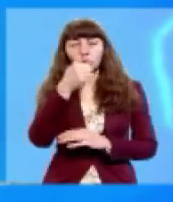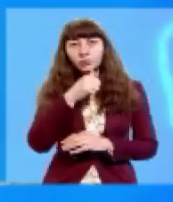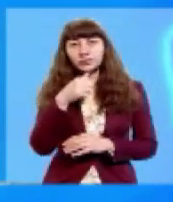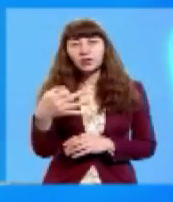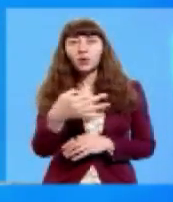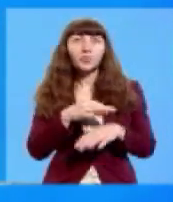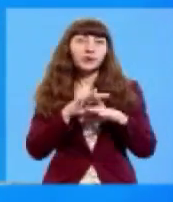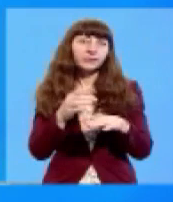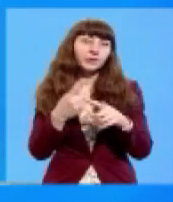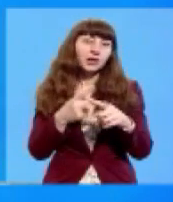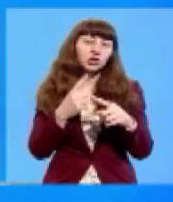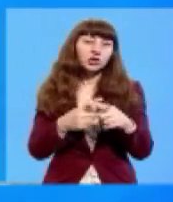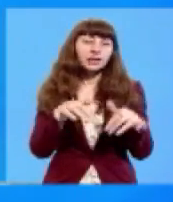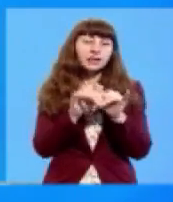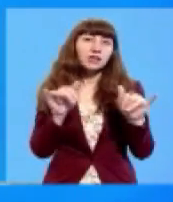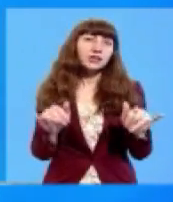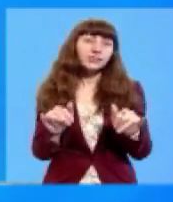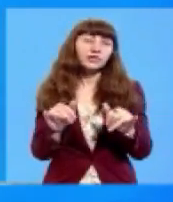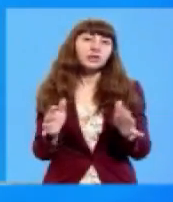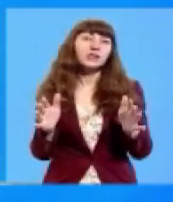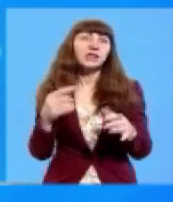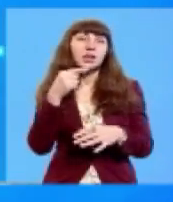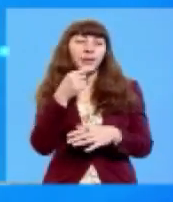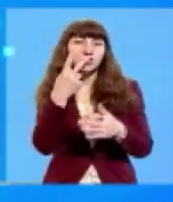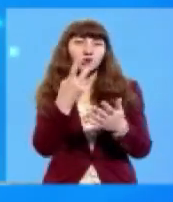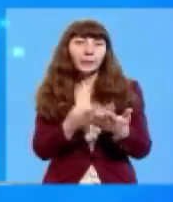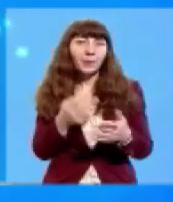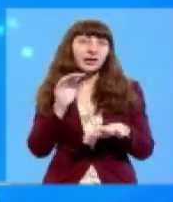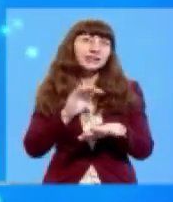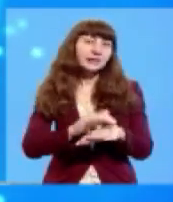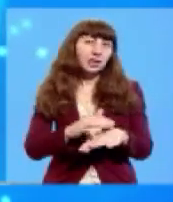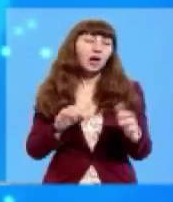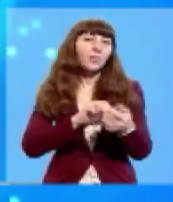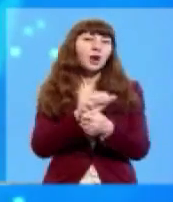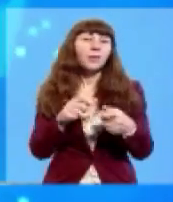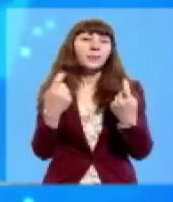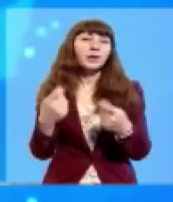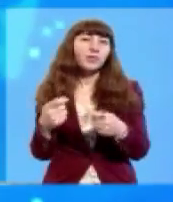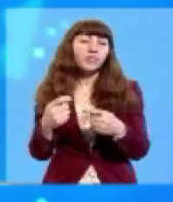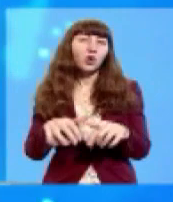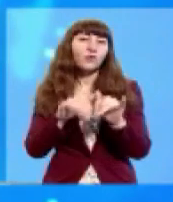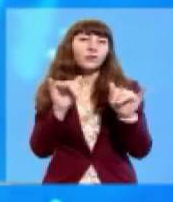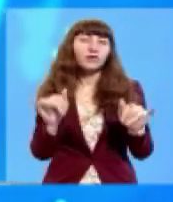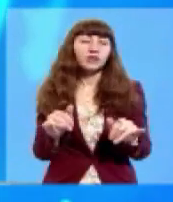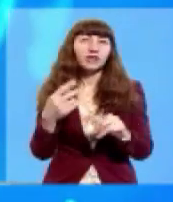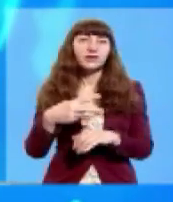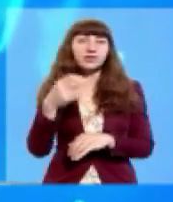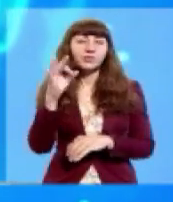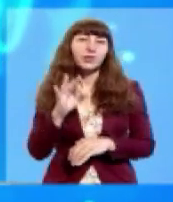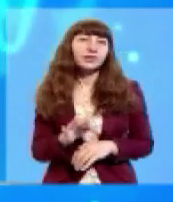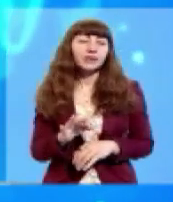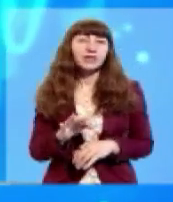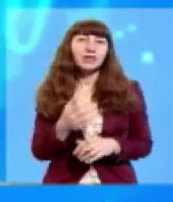области отмечается положительная динамика развития макроэкономических показателей. Обрабатывающая промышленность возросла на